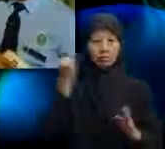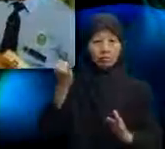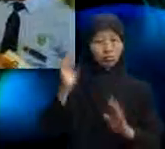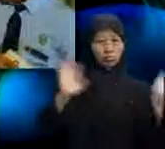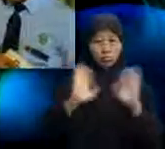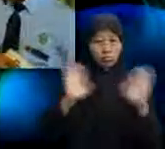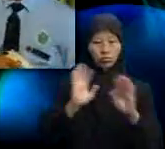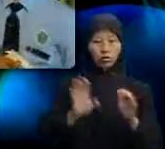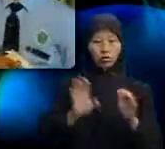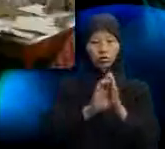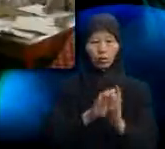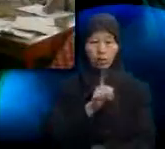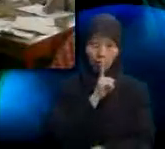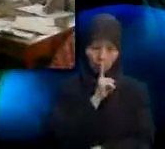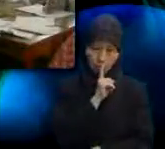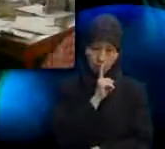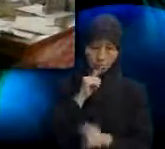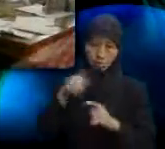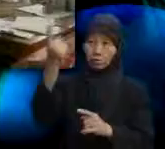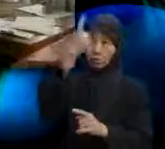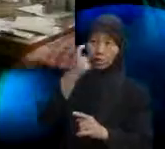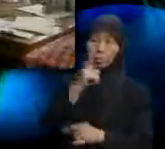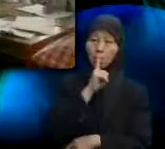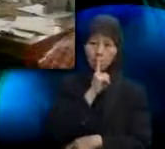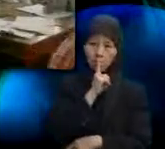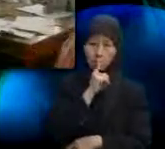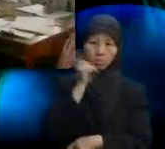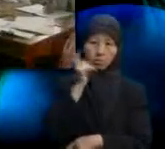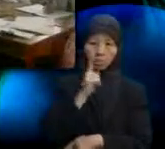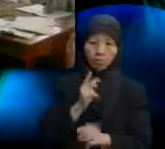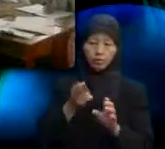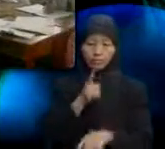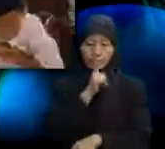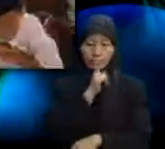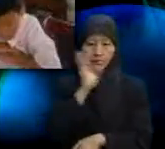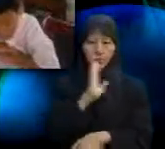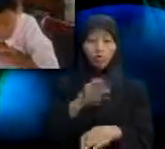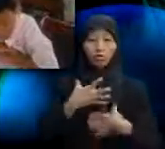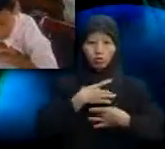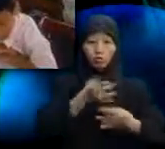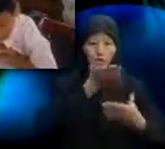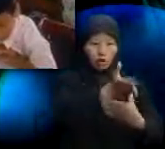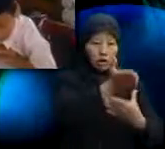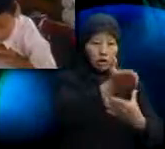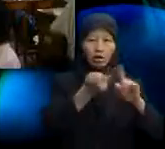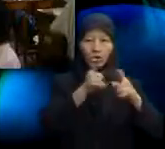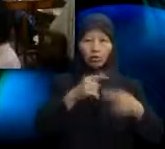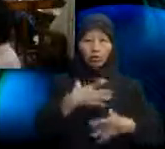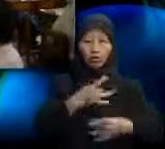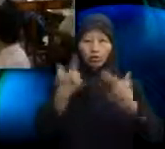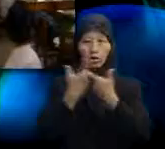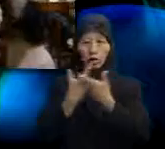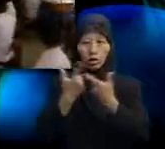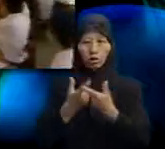yang bertentangan, seperti mendiamkan diri bila ditanya, enggan melibatkan diri, mengacau kawan,